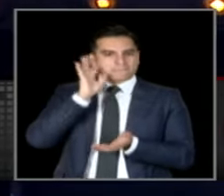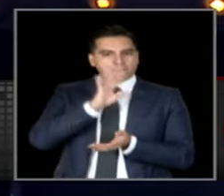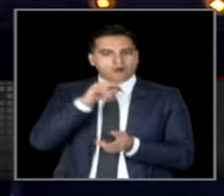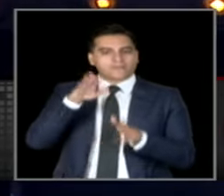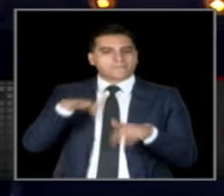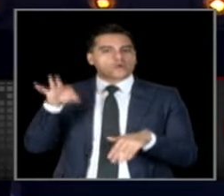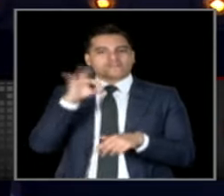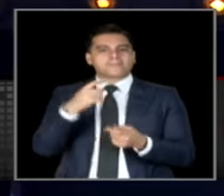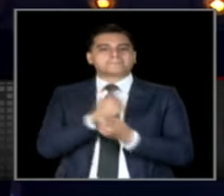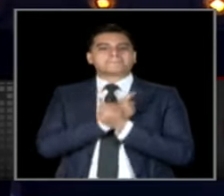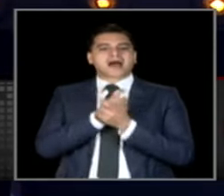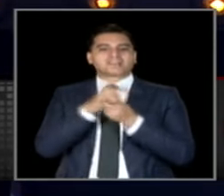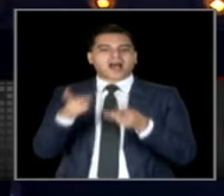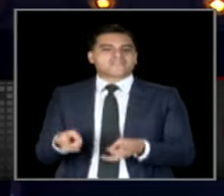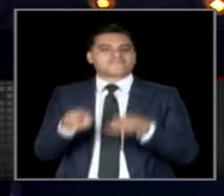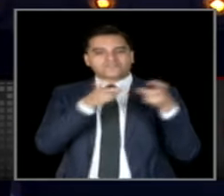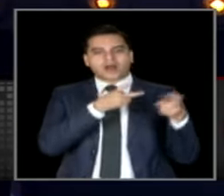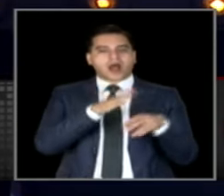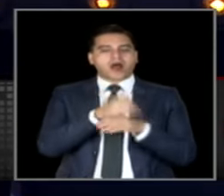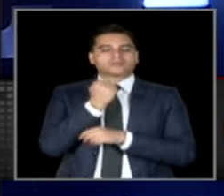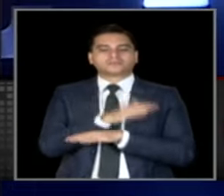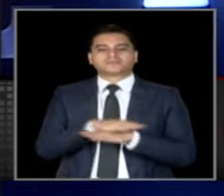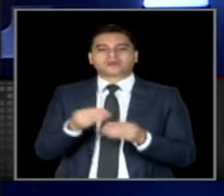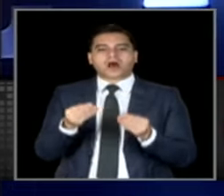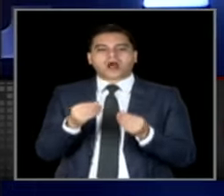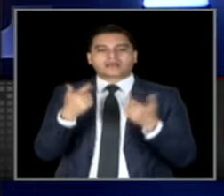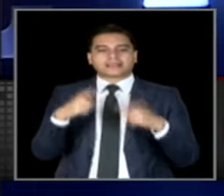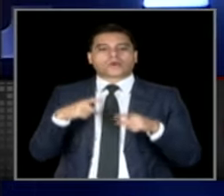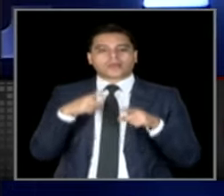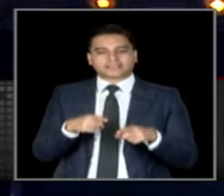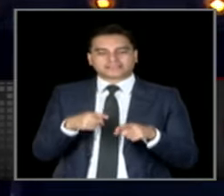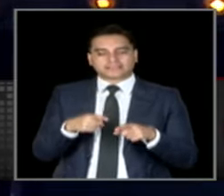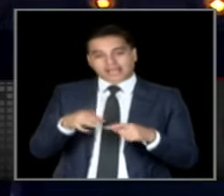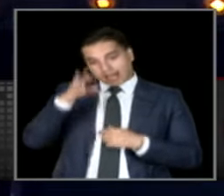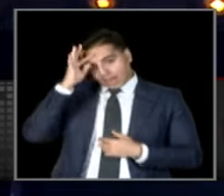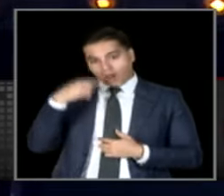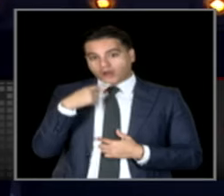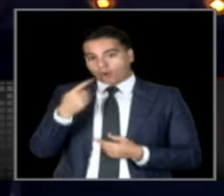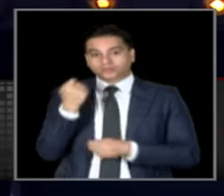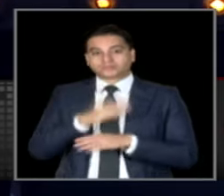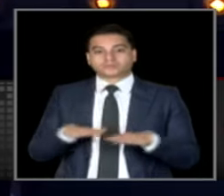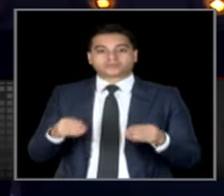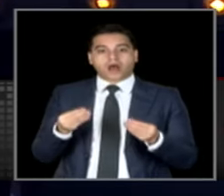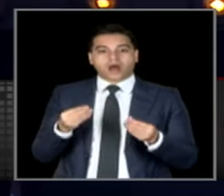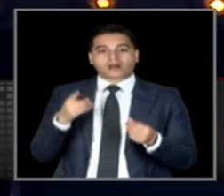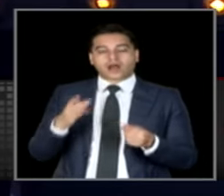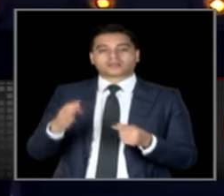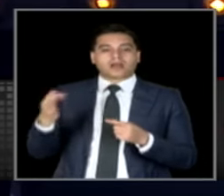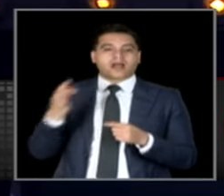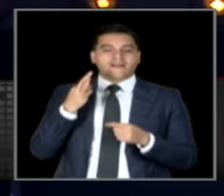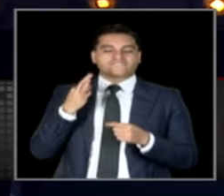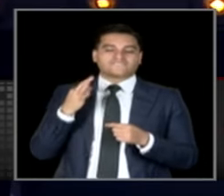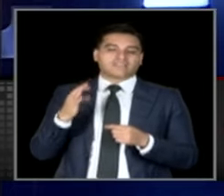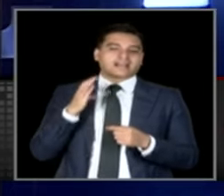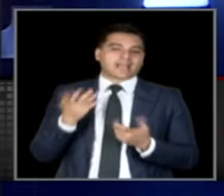وموجود في متحف صحراء الدولة دي. اسم الصحراء ايه؟ لو أنا قلت اسم الصحراء اديت كل